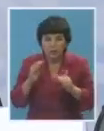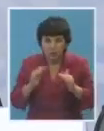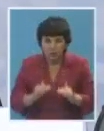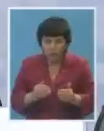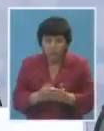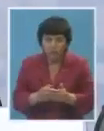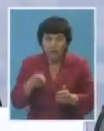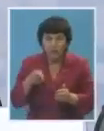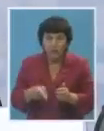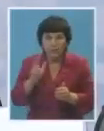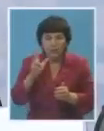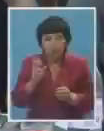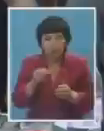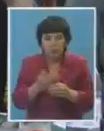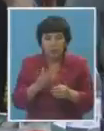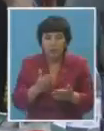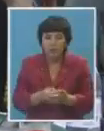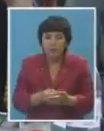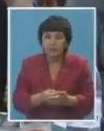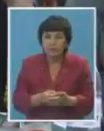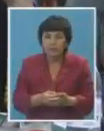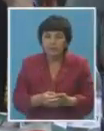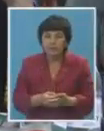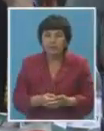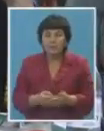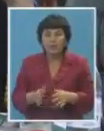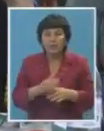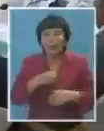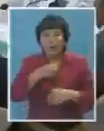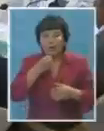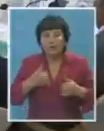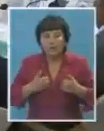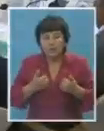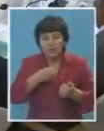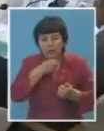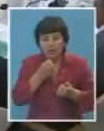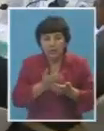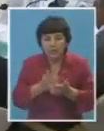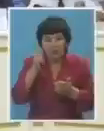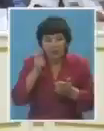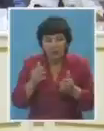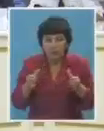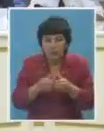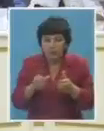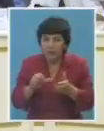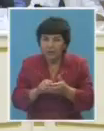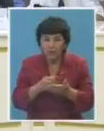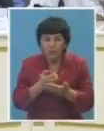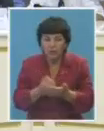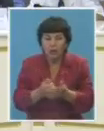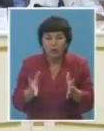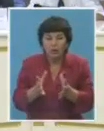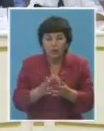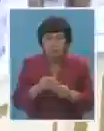төмендетіп, сол 1300-дей қалып отыр. Осы орайда елге сыйлы сөзі өтінді ардагерлер. Діни ақпараттық топтардың құрамына енгенін жөн.